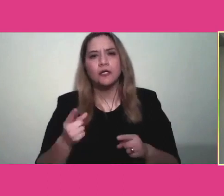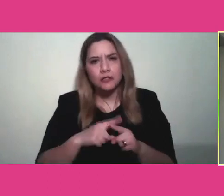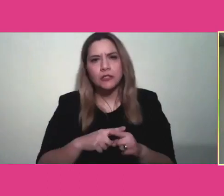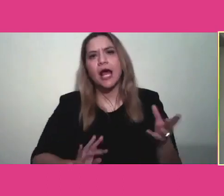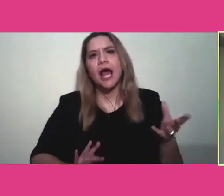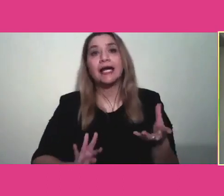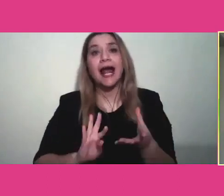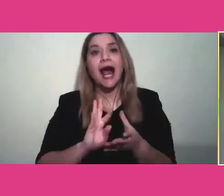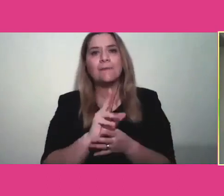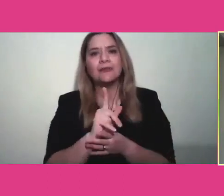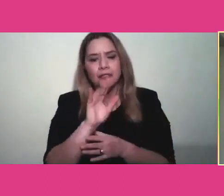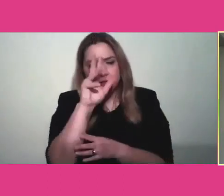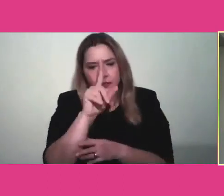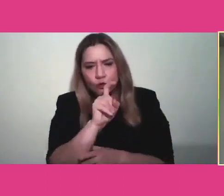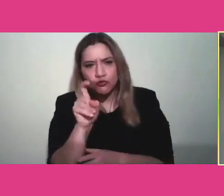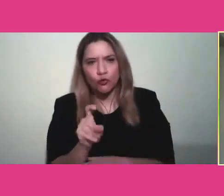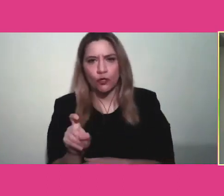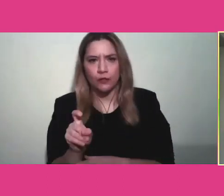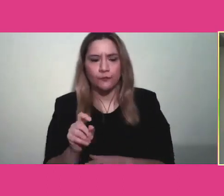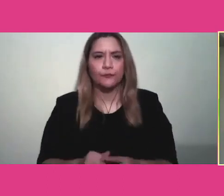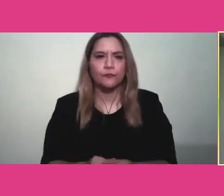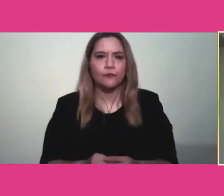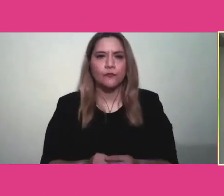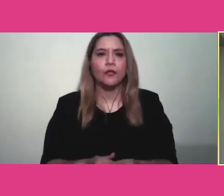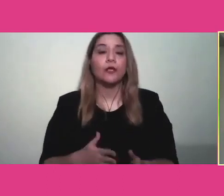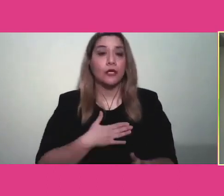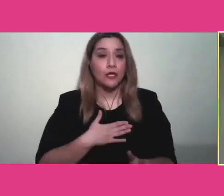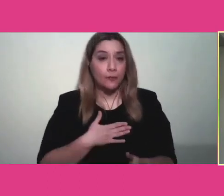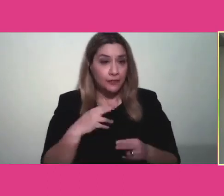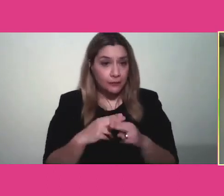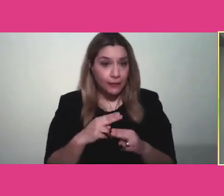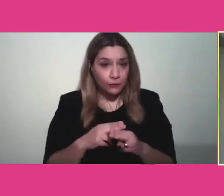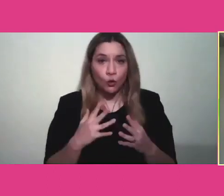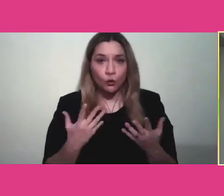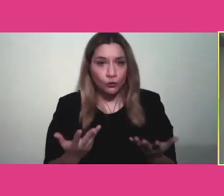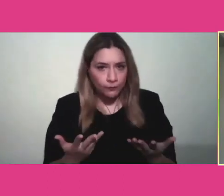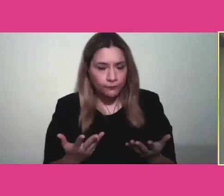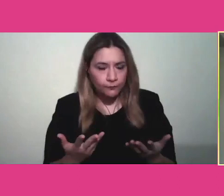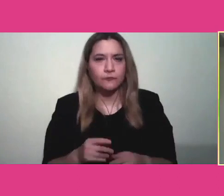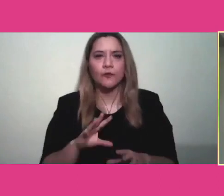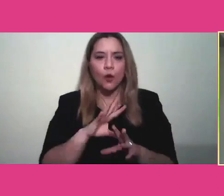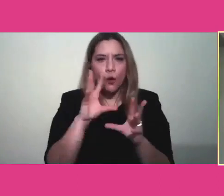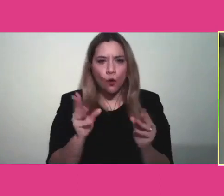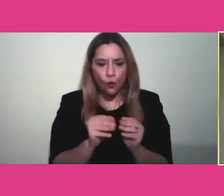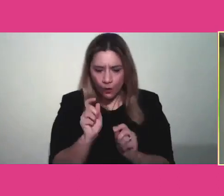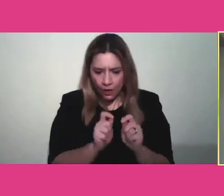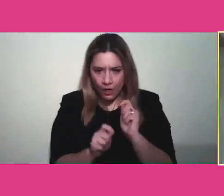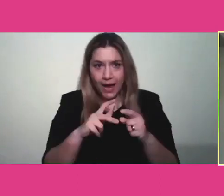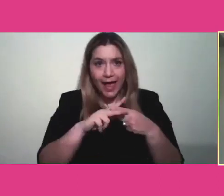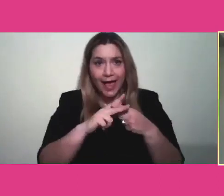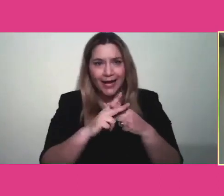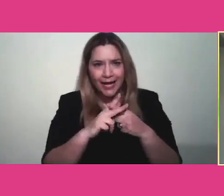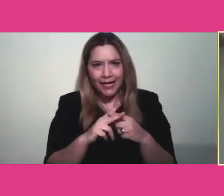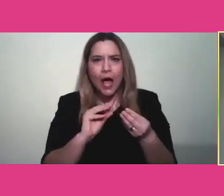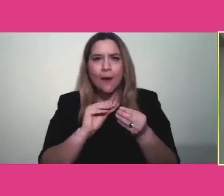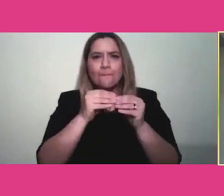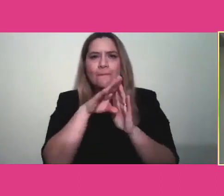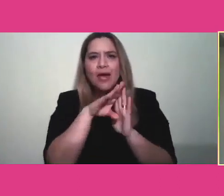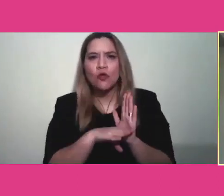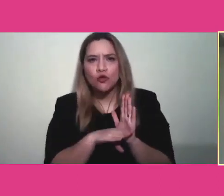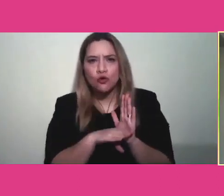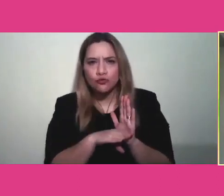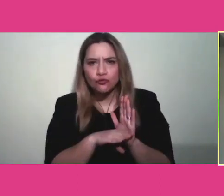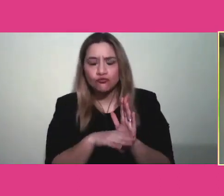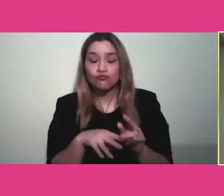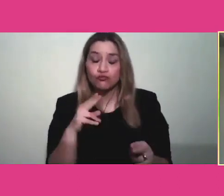ανάπτυξη. Αυτό που είναι για μας πάρα πολύ σημαντικό είναι τα εργαλεία που δημιουργούμε και οι μέθοδοι που δημιουργούμε